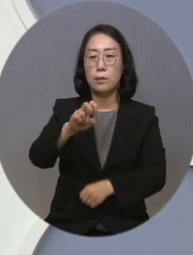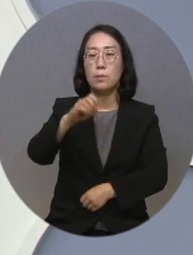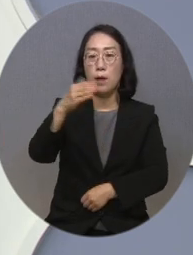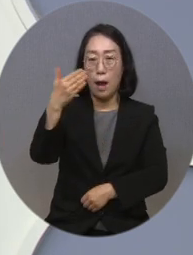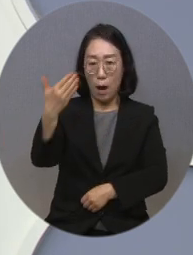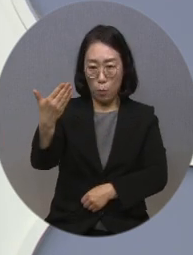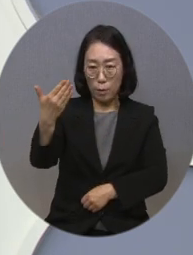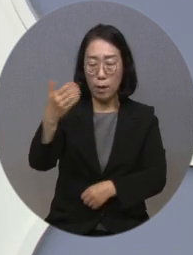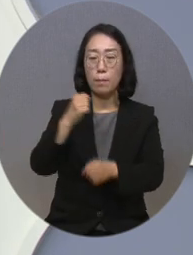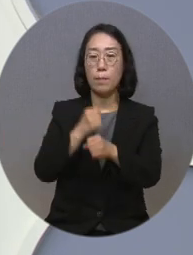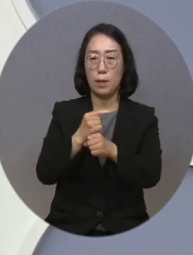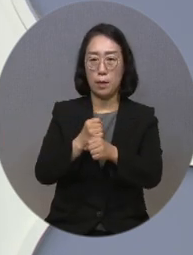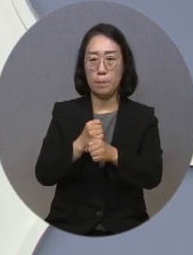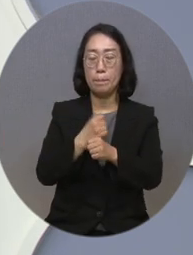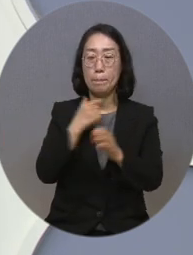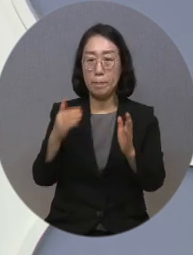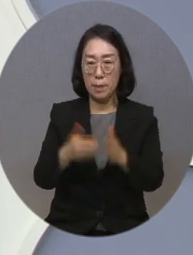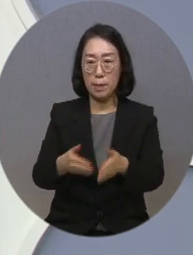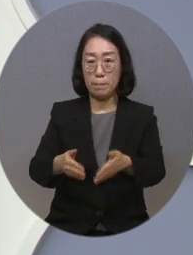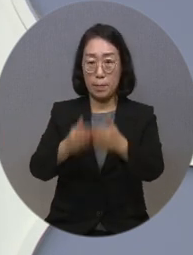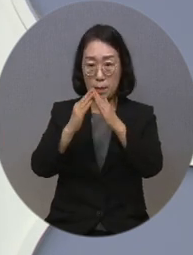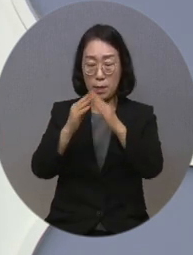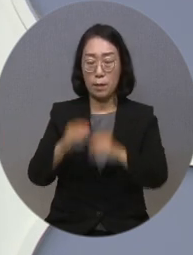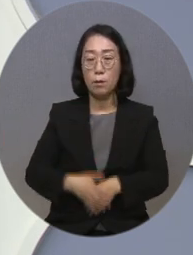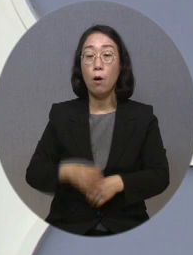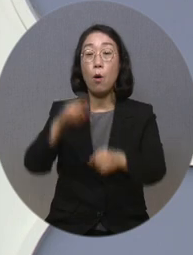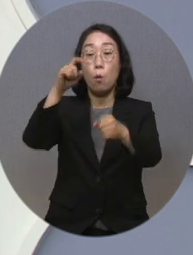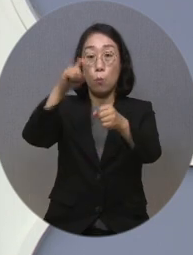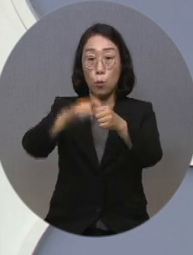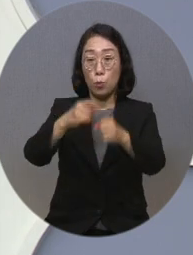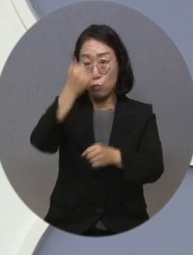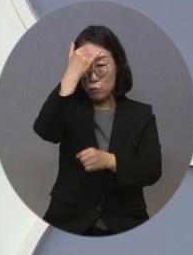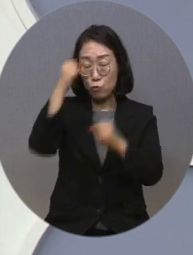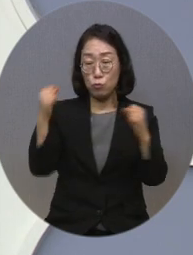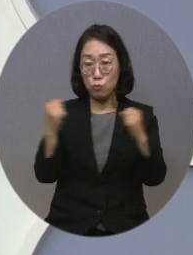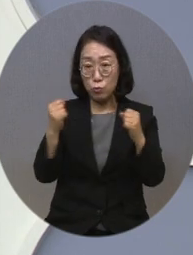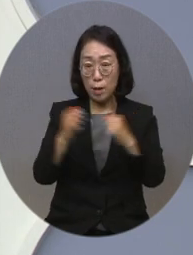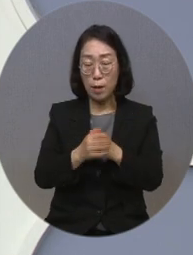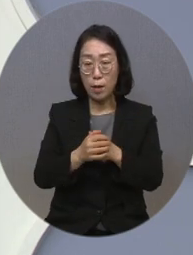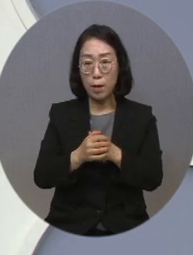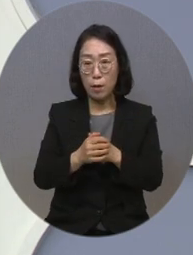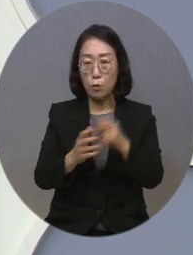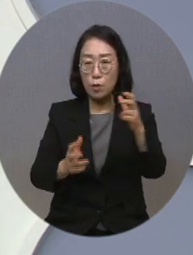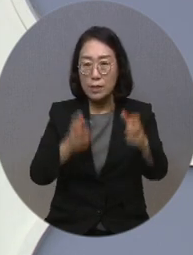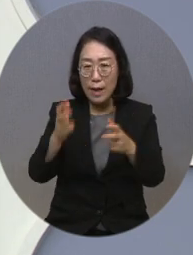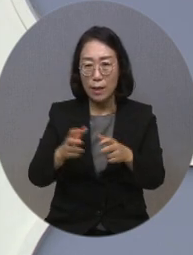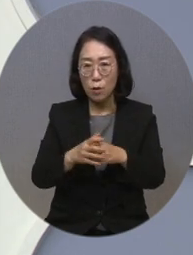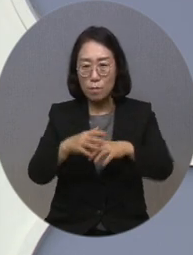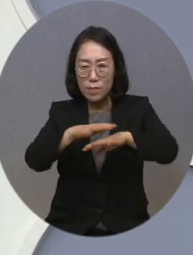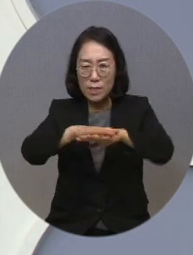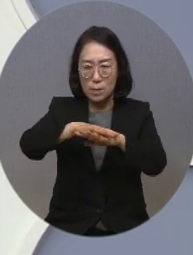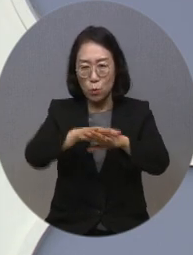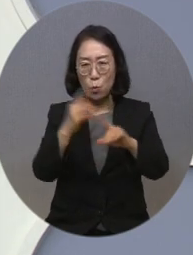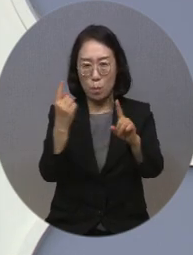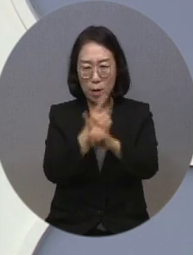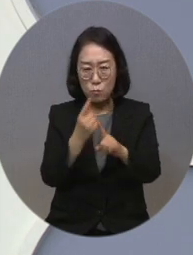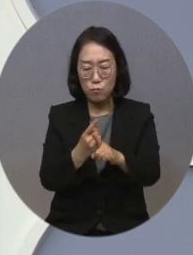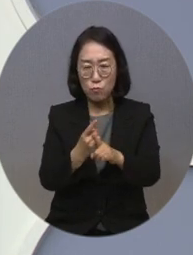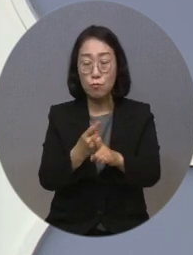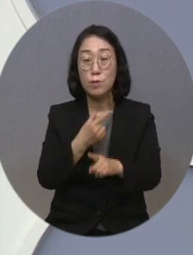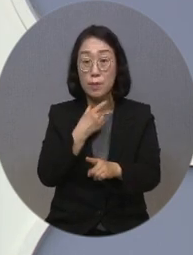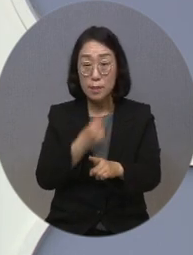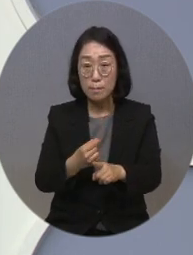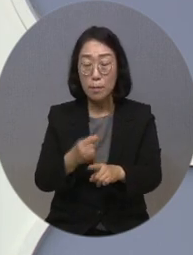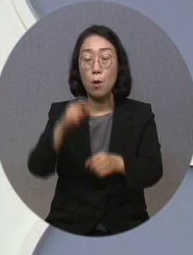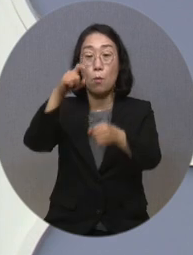닦고 그게 그래서 제가 목표가 당시에 충북의 산업지도를 제가 바꿔놓겠다는 것이 목표였는데